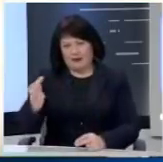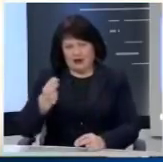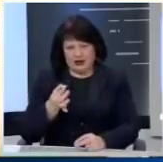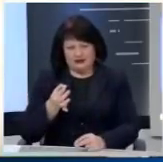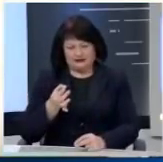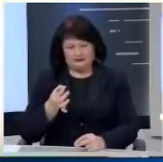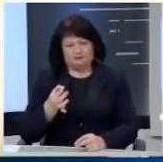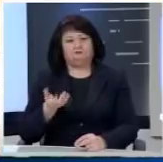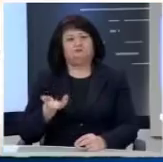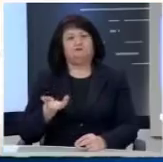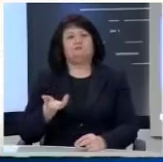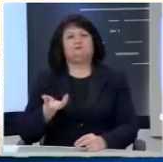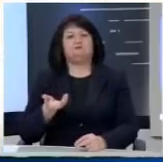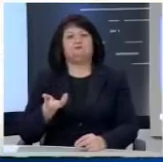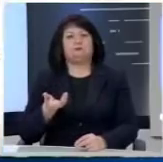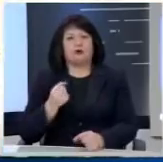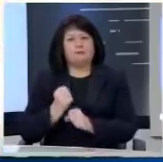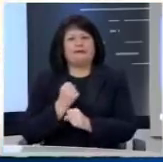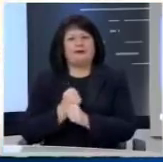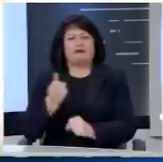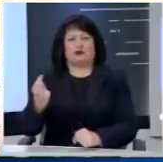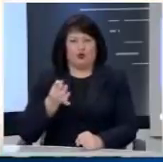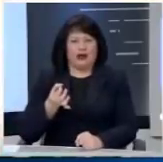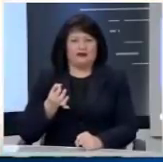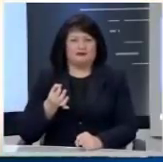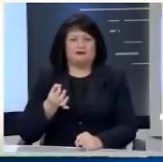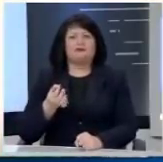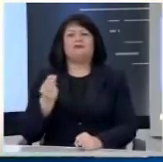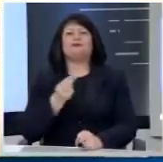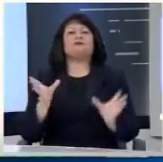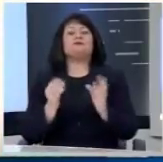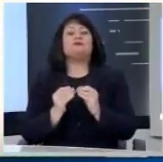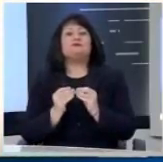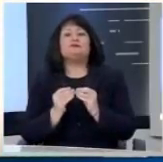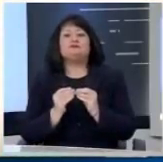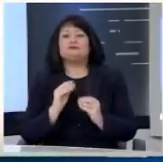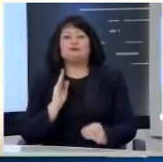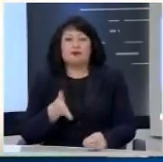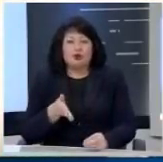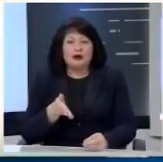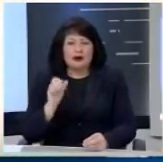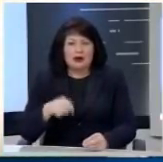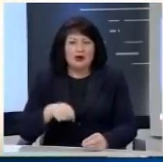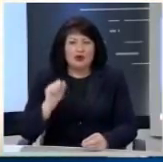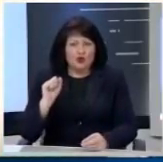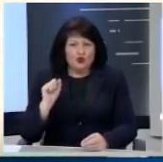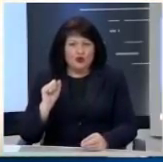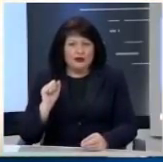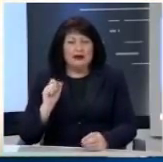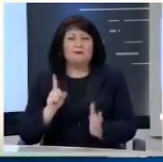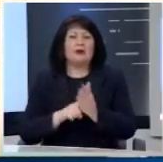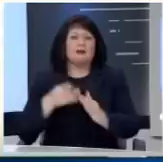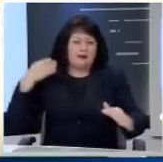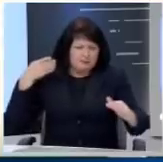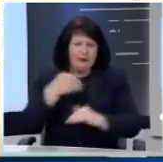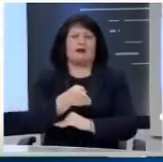με τόσο έντονο τρόπο σε σχέση με το αν θα πρέπει να